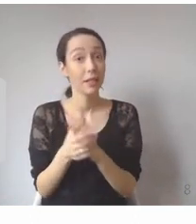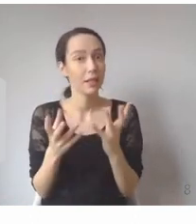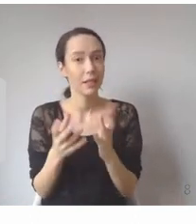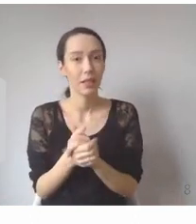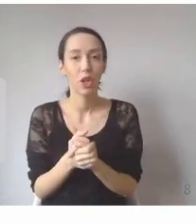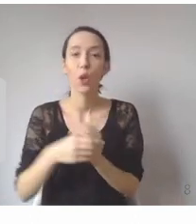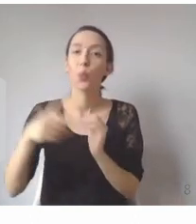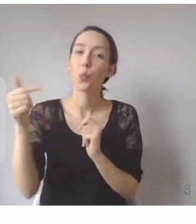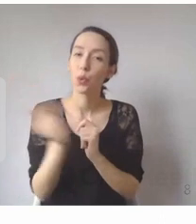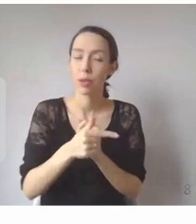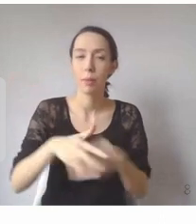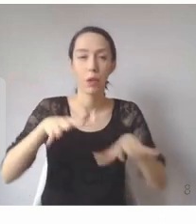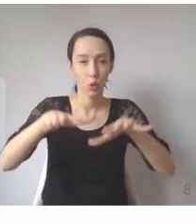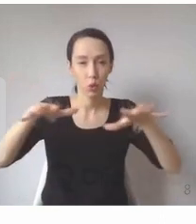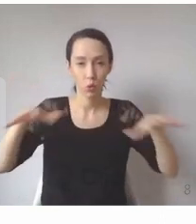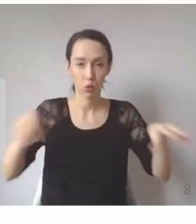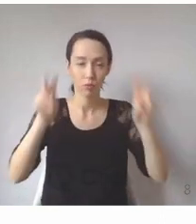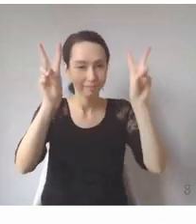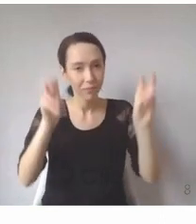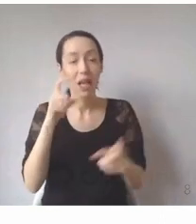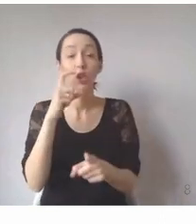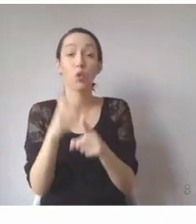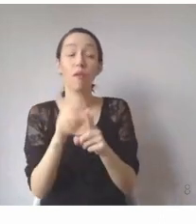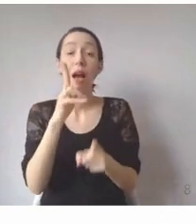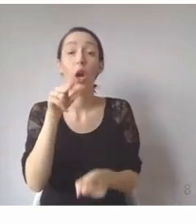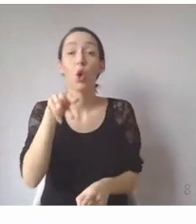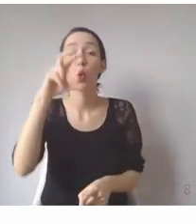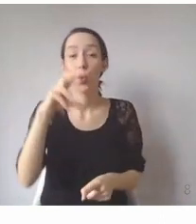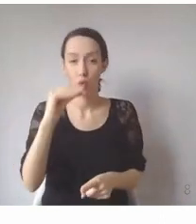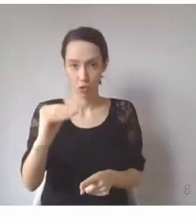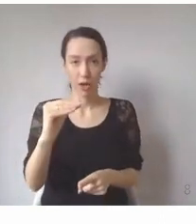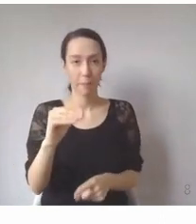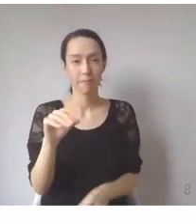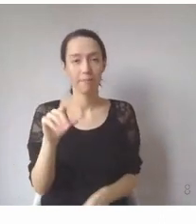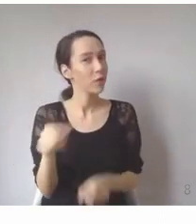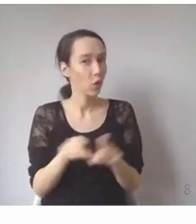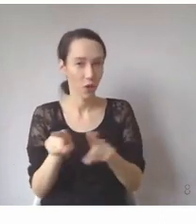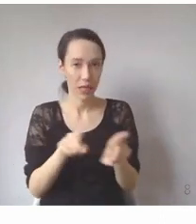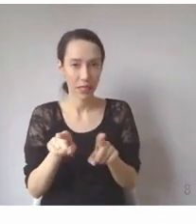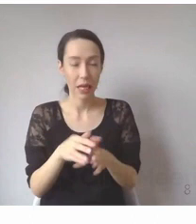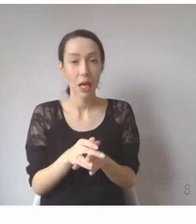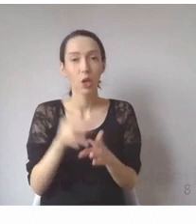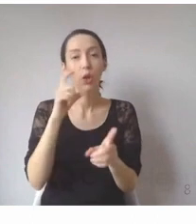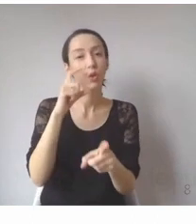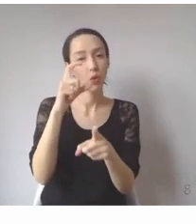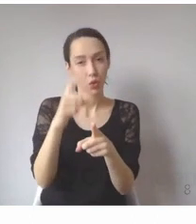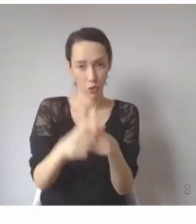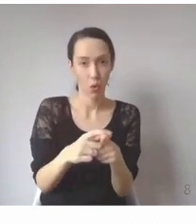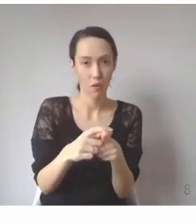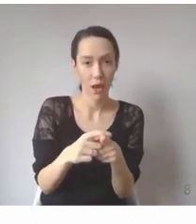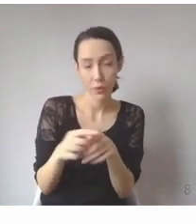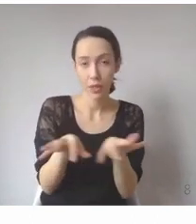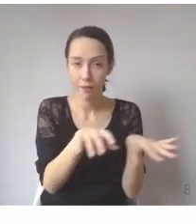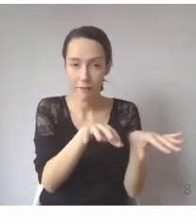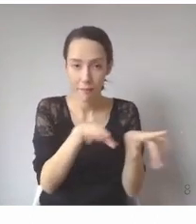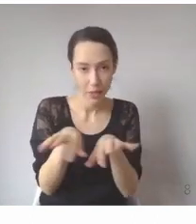być naszpikowany słowami kluczowymi. Bo bez tego, bez słów kluczowych, które będą Was